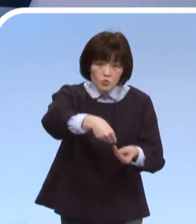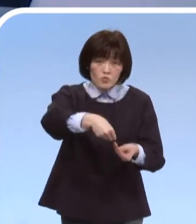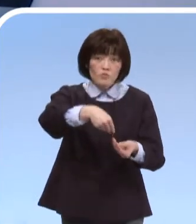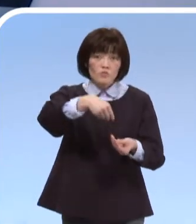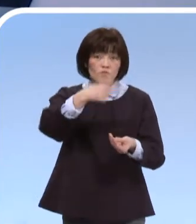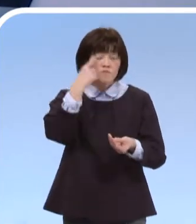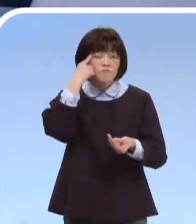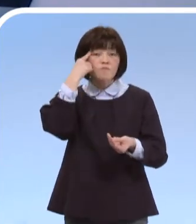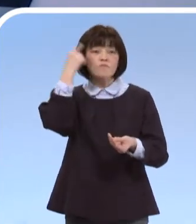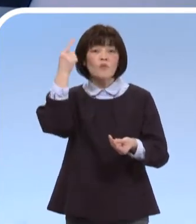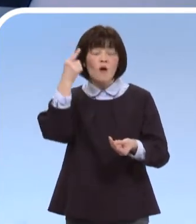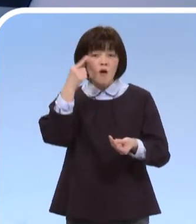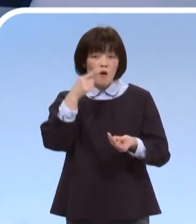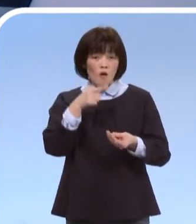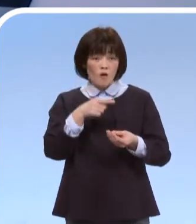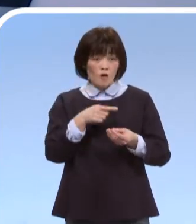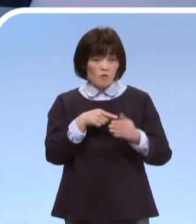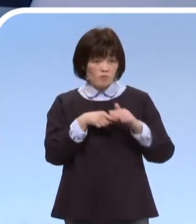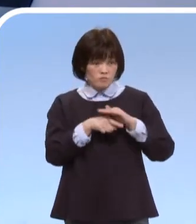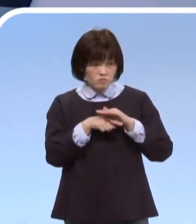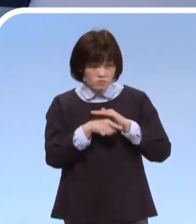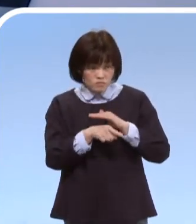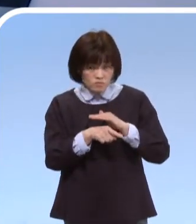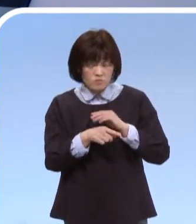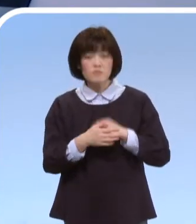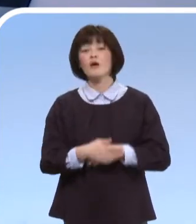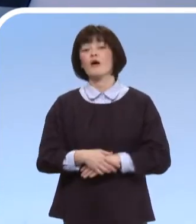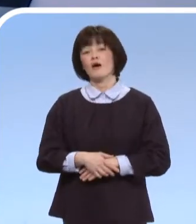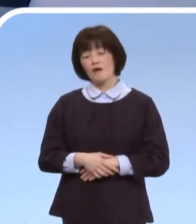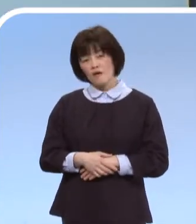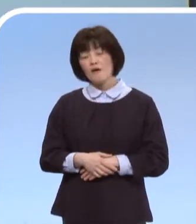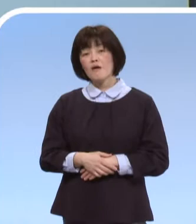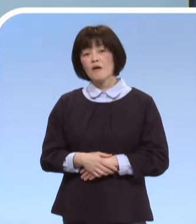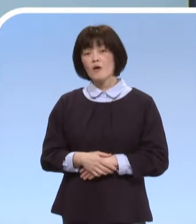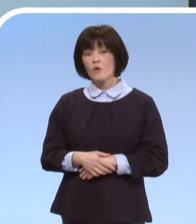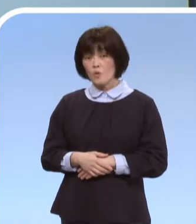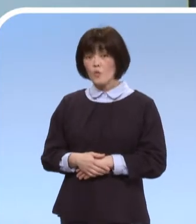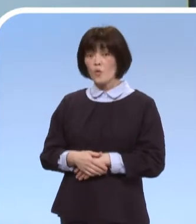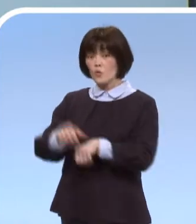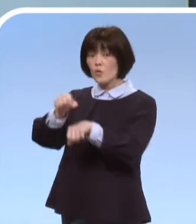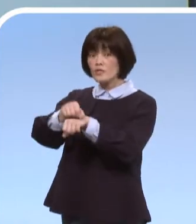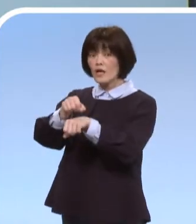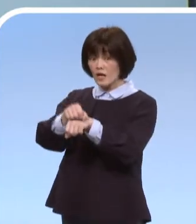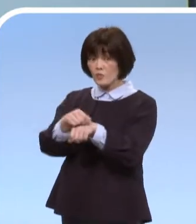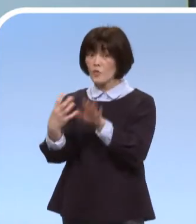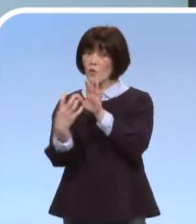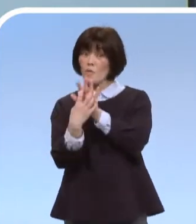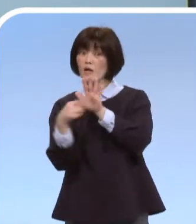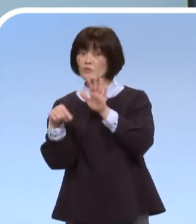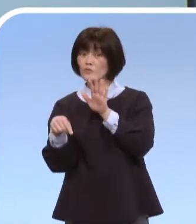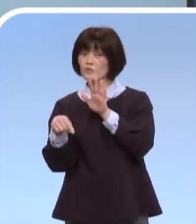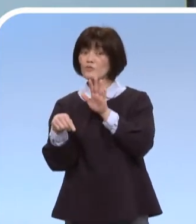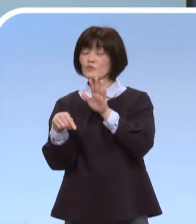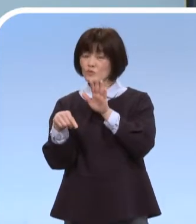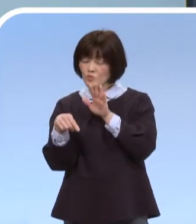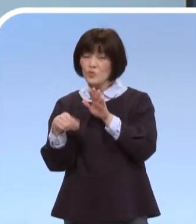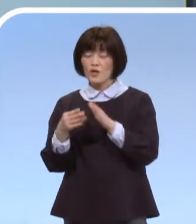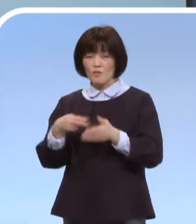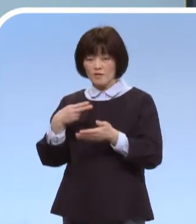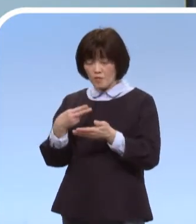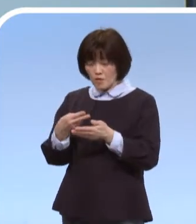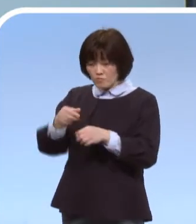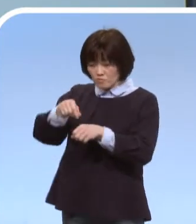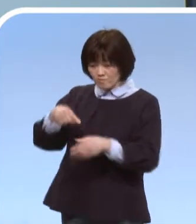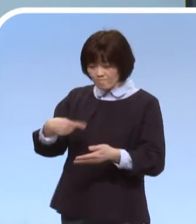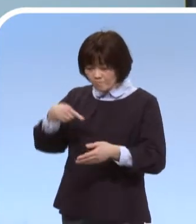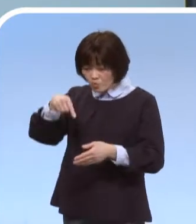ていうのはなぜまた別のそういったことを開発されたんですか？ はい、もともとこのフードピクトっていう絵文字がですね、はい、何が入